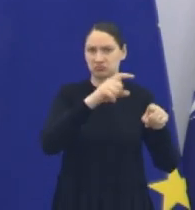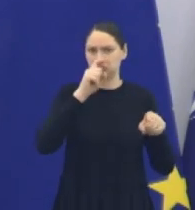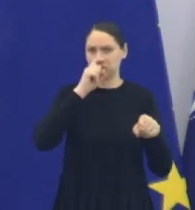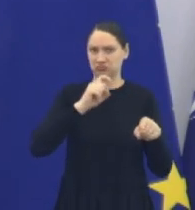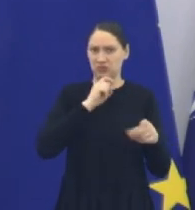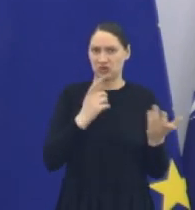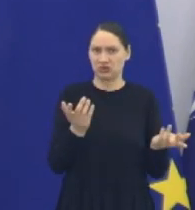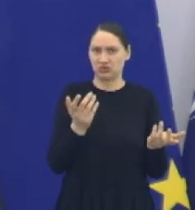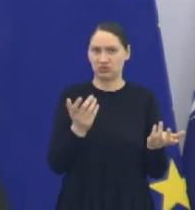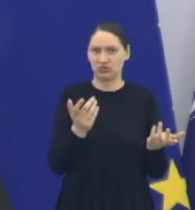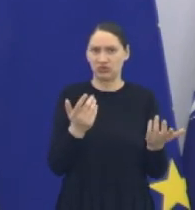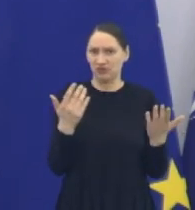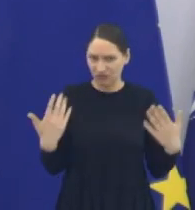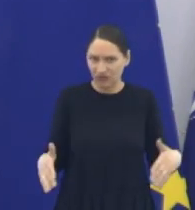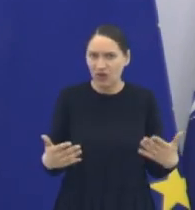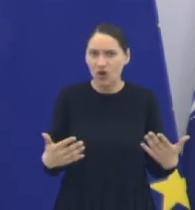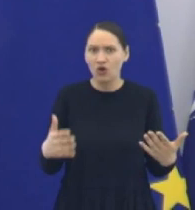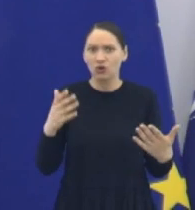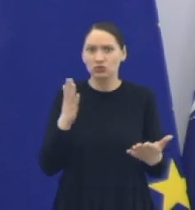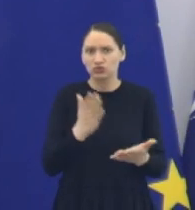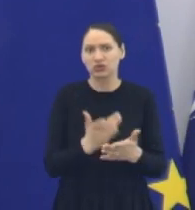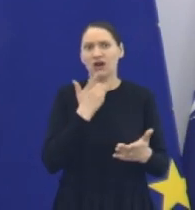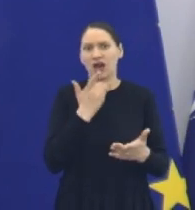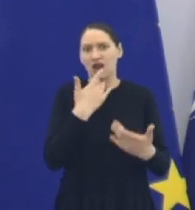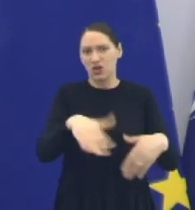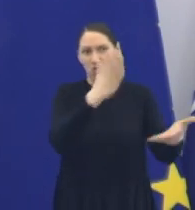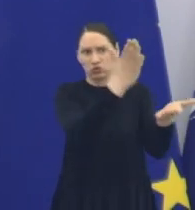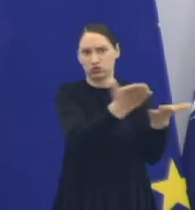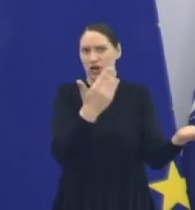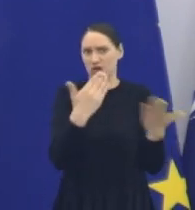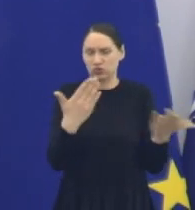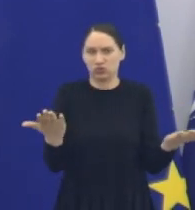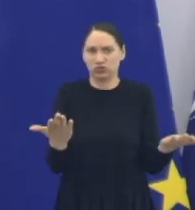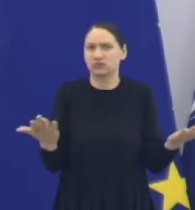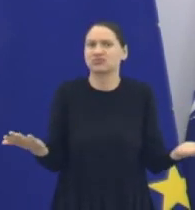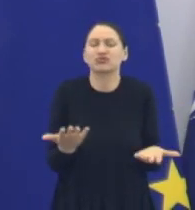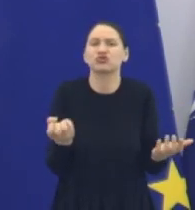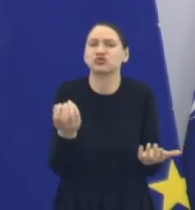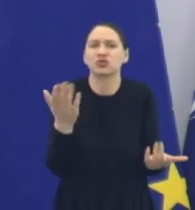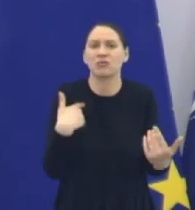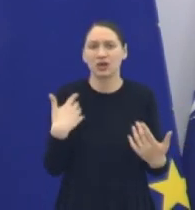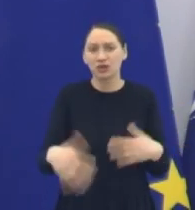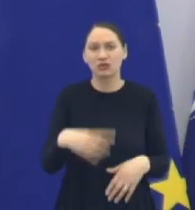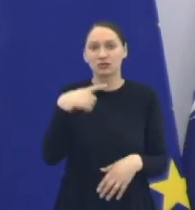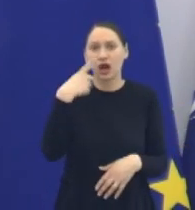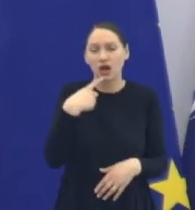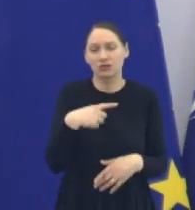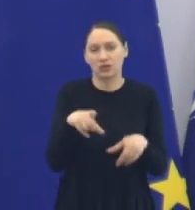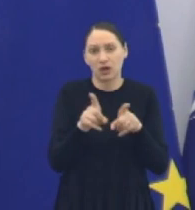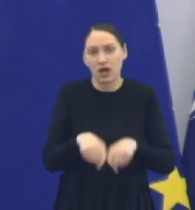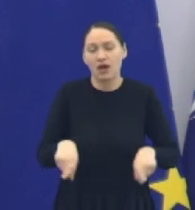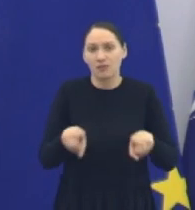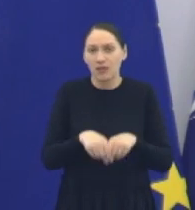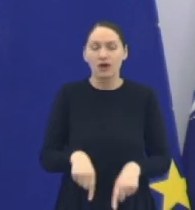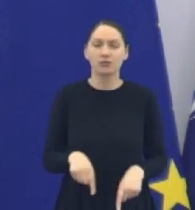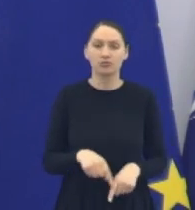dislokuoti tai, naujai dislokuoti tai, kas iš esmės yra dislokuota. Ir mes daugelį savo pasisakymų akcentuojame tai, kad